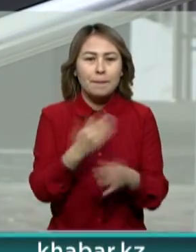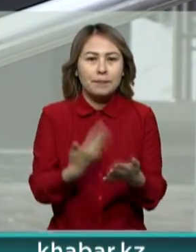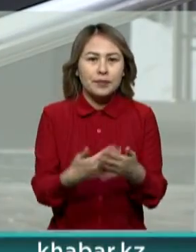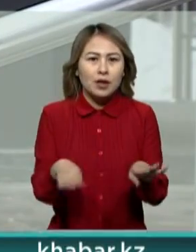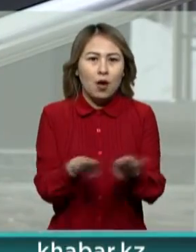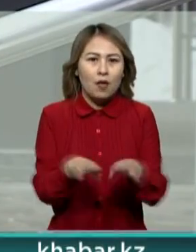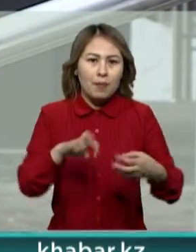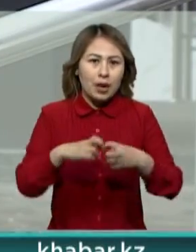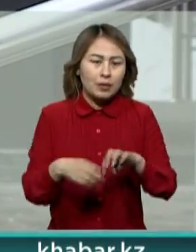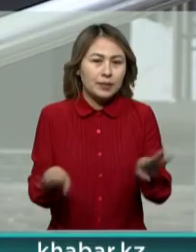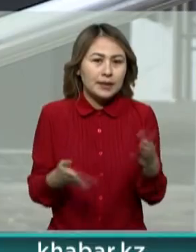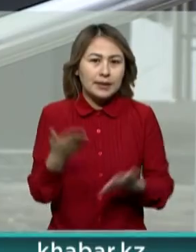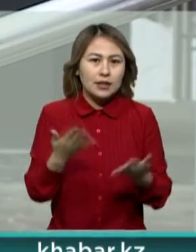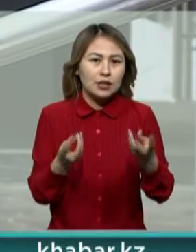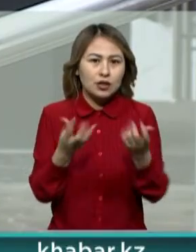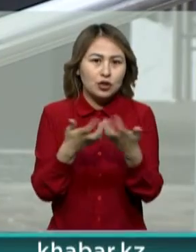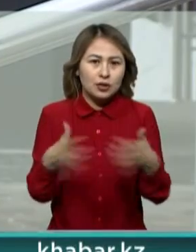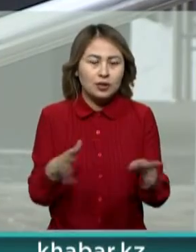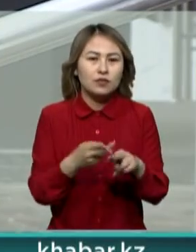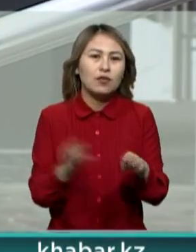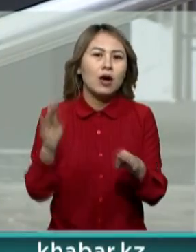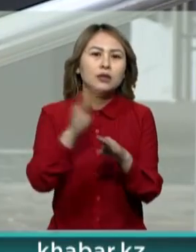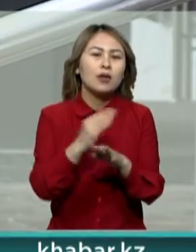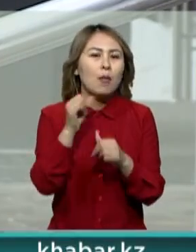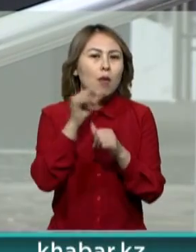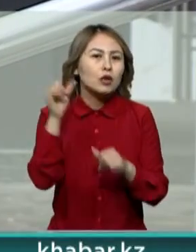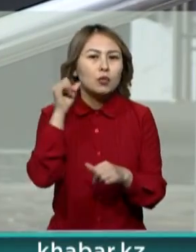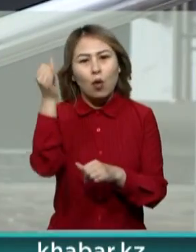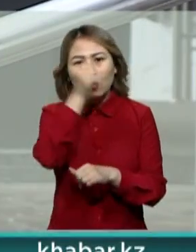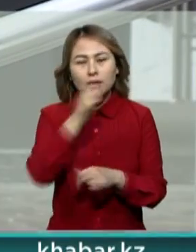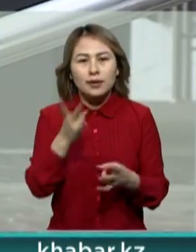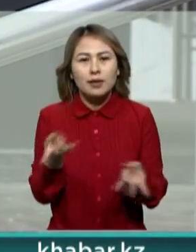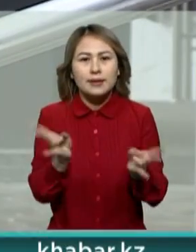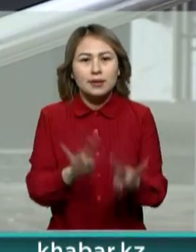мәселелер кедергі тудырмаса, тауар айналымында кем дегенде былтырғы деңгейде қалуға тиістіміз.